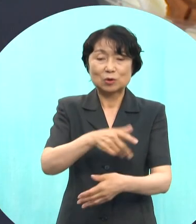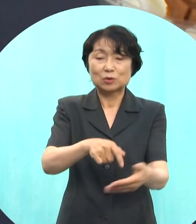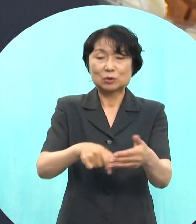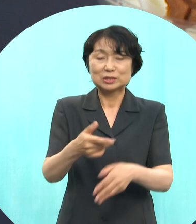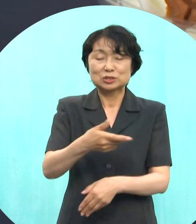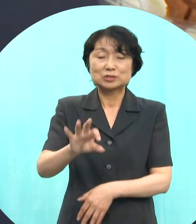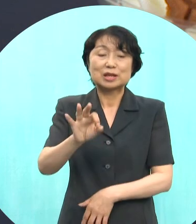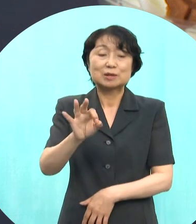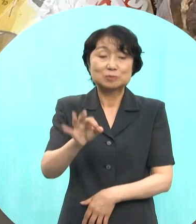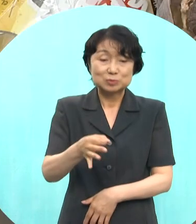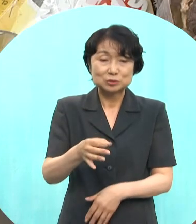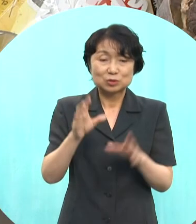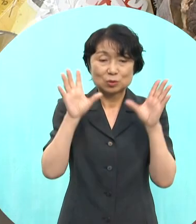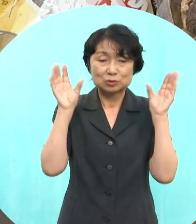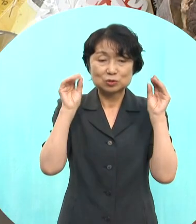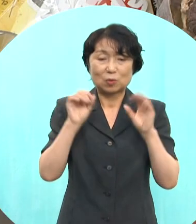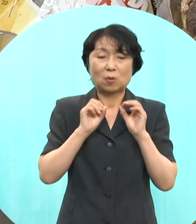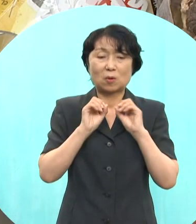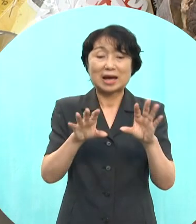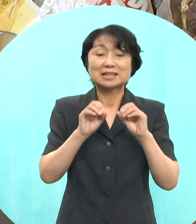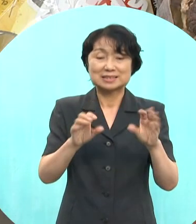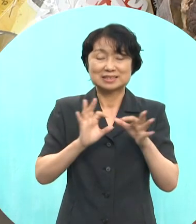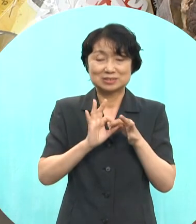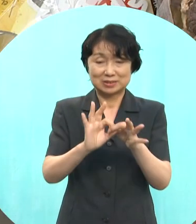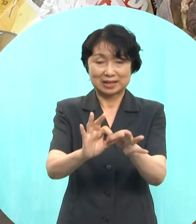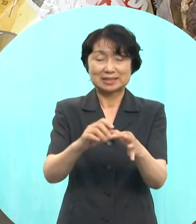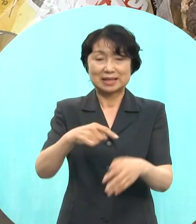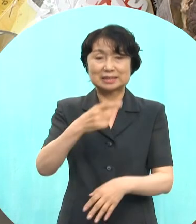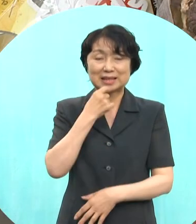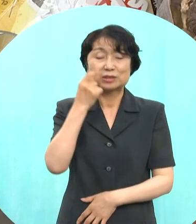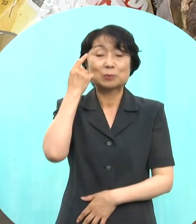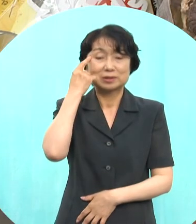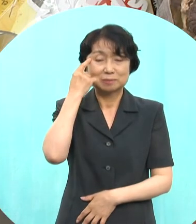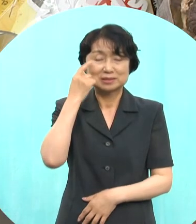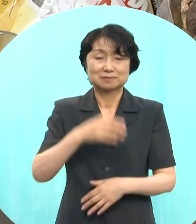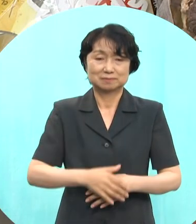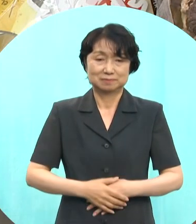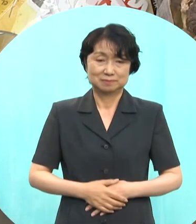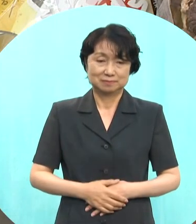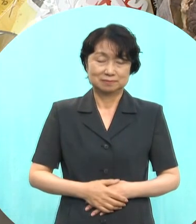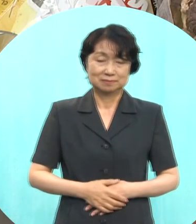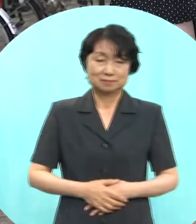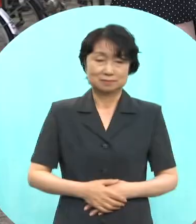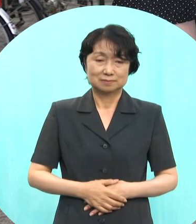産物の農林水産物の情報発信につなげていきたいと思っています。